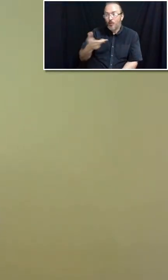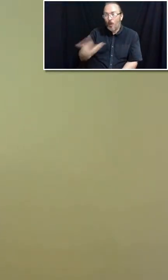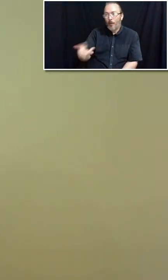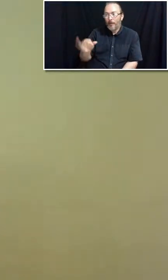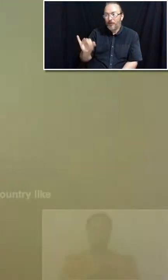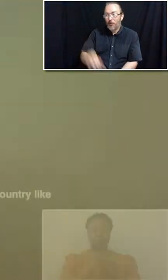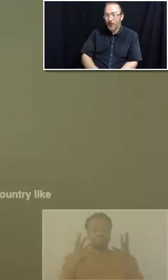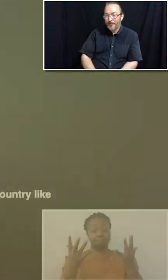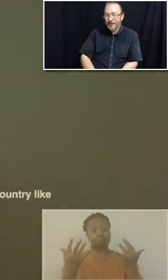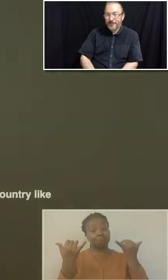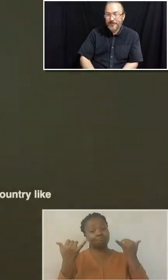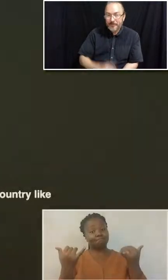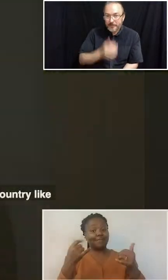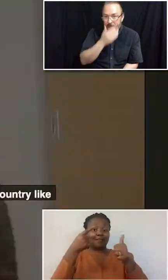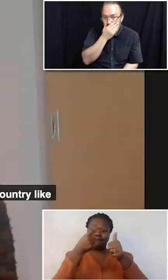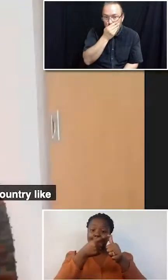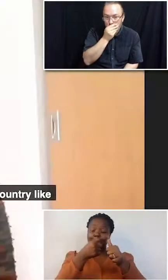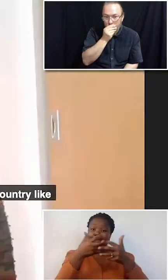vous.